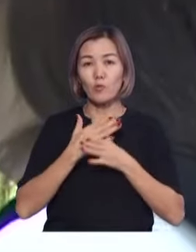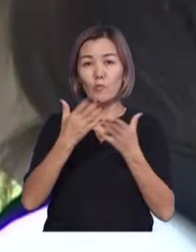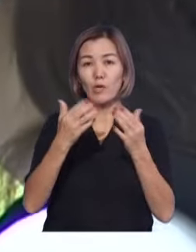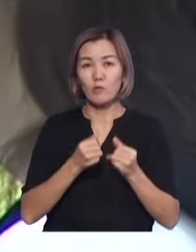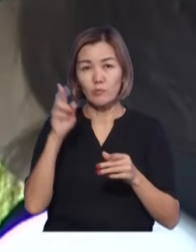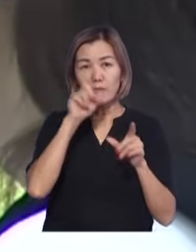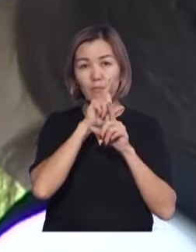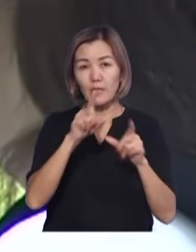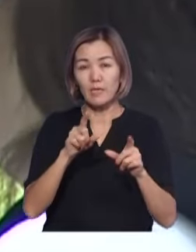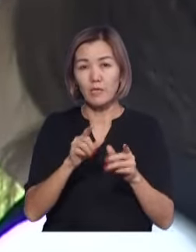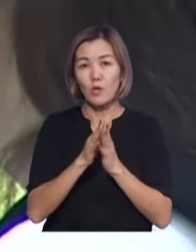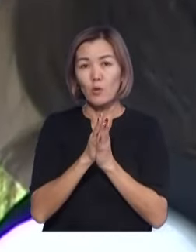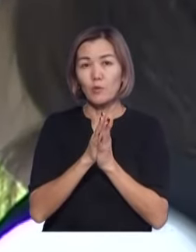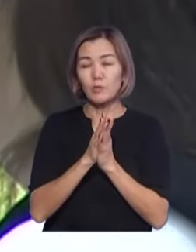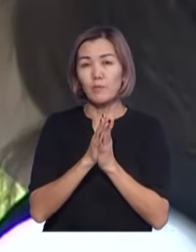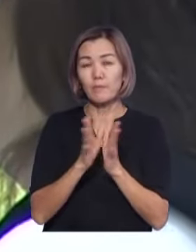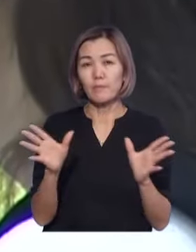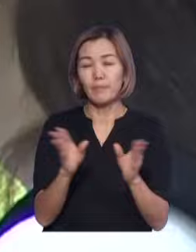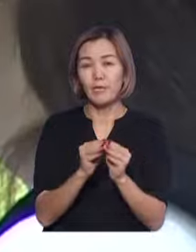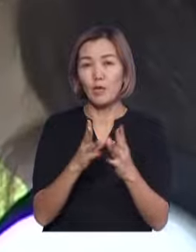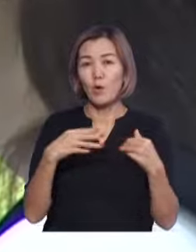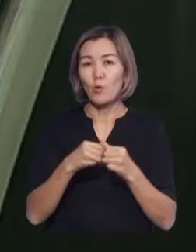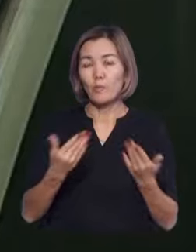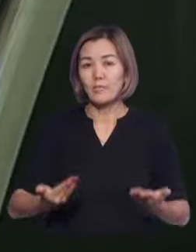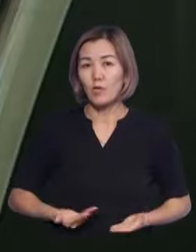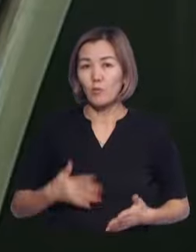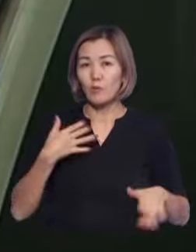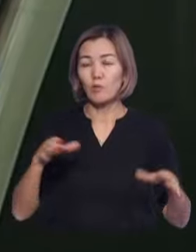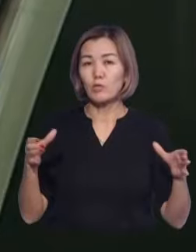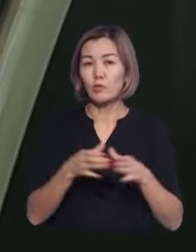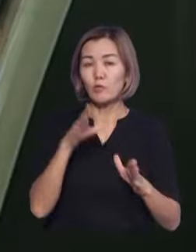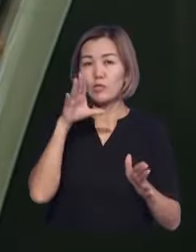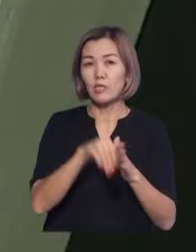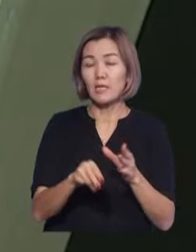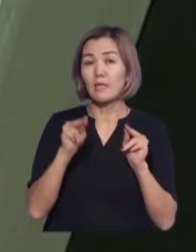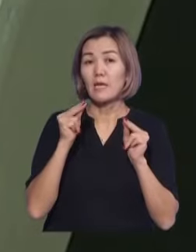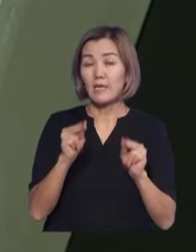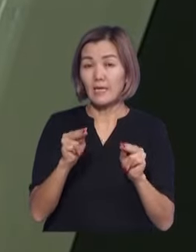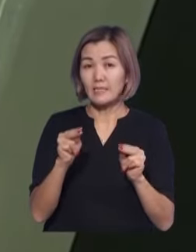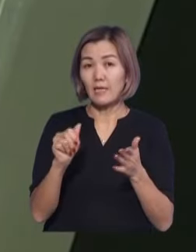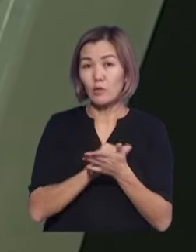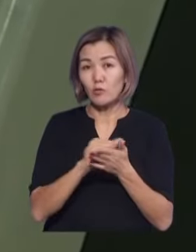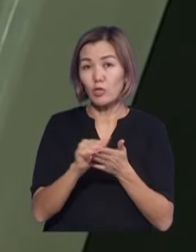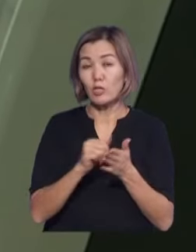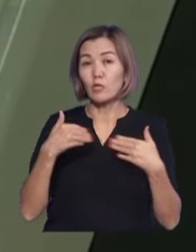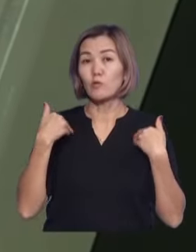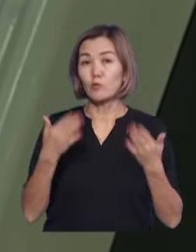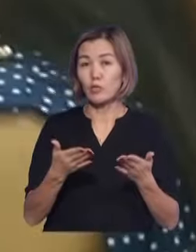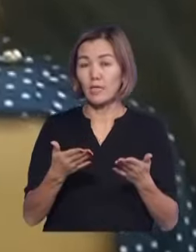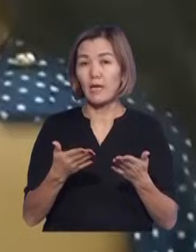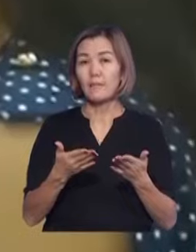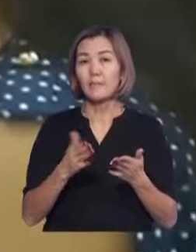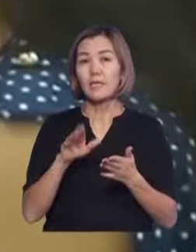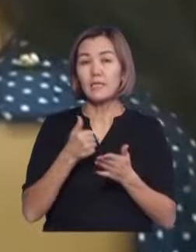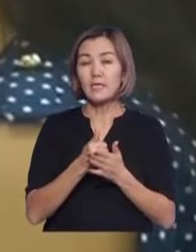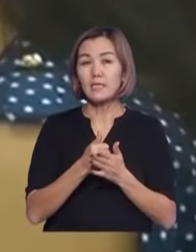үшін білім мекемелеріне өтінішпен бірге отбасының әлеуметтік осал тобына жататынын растайтын құжаттарын ұсынады.